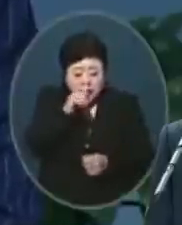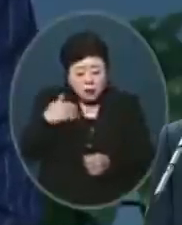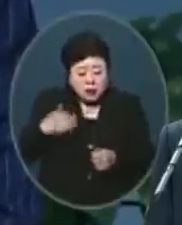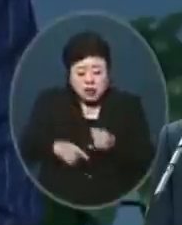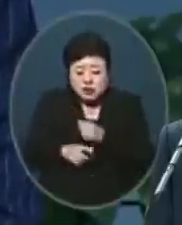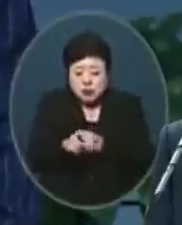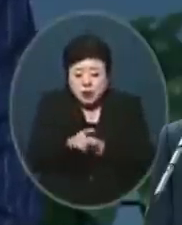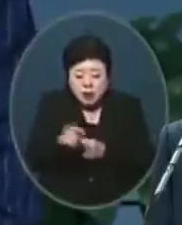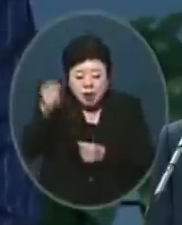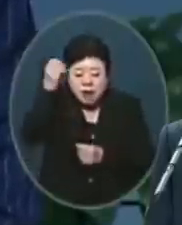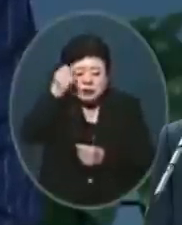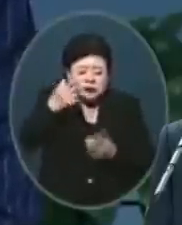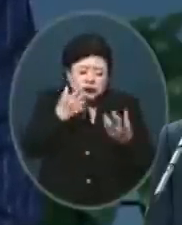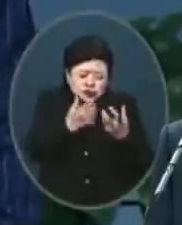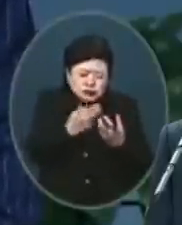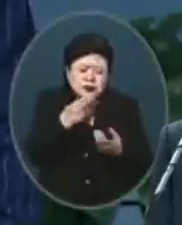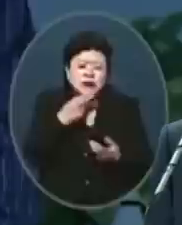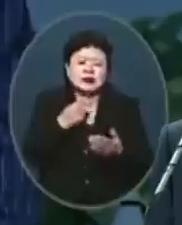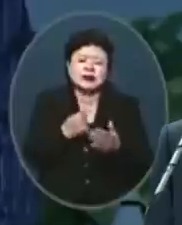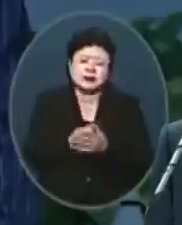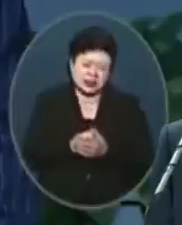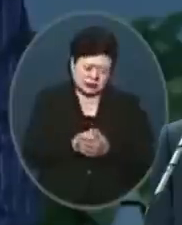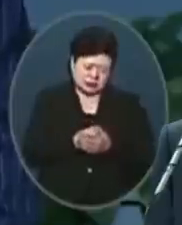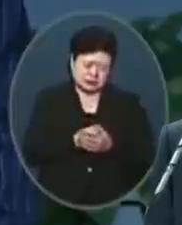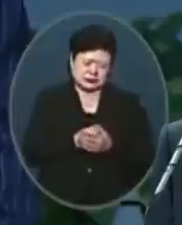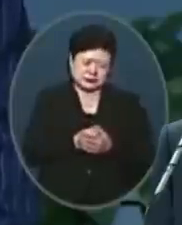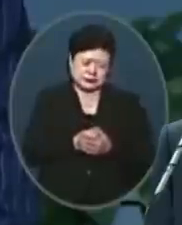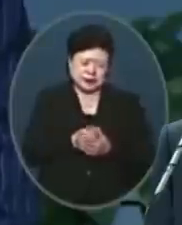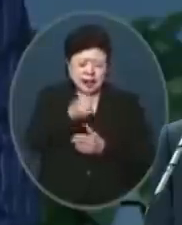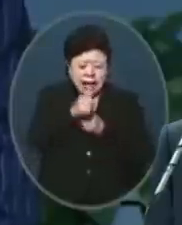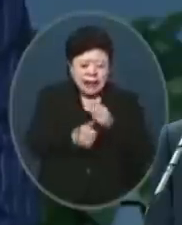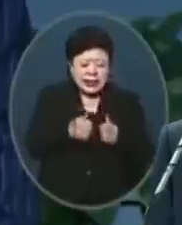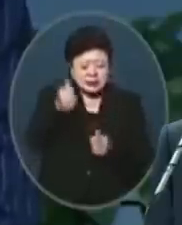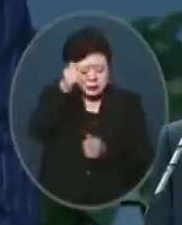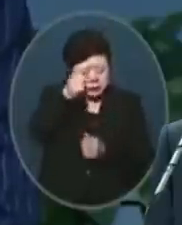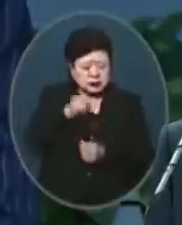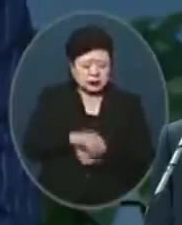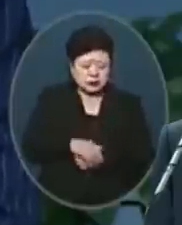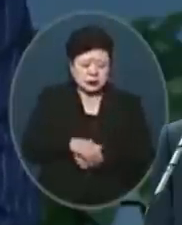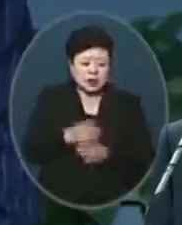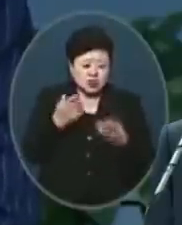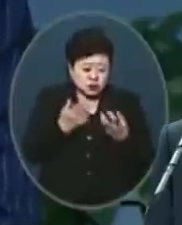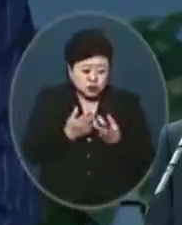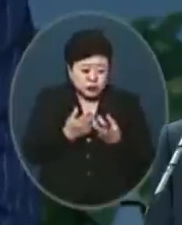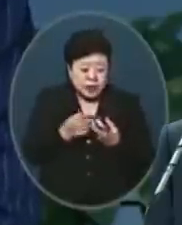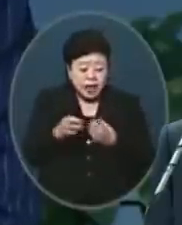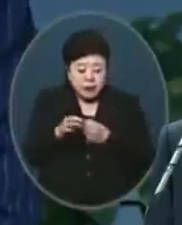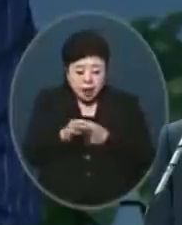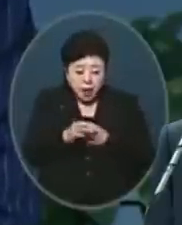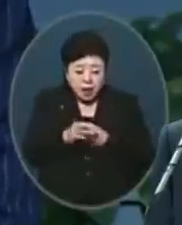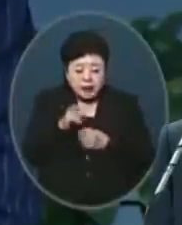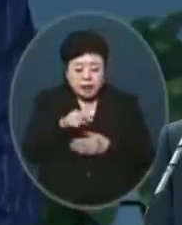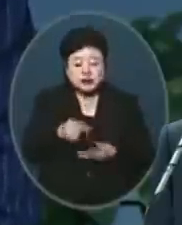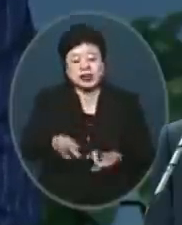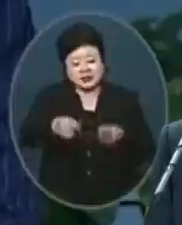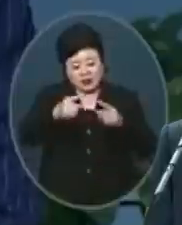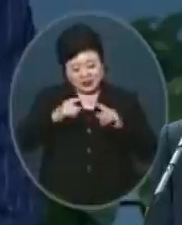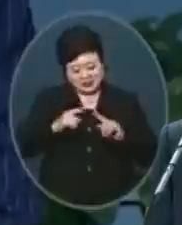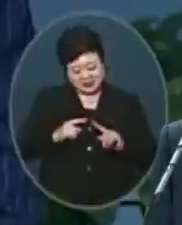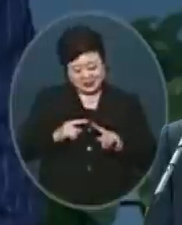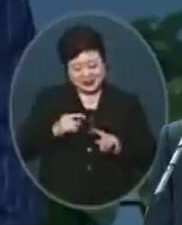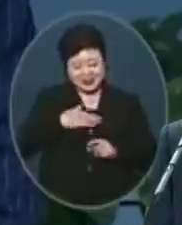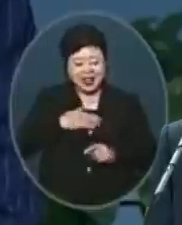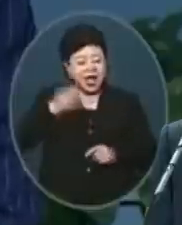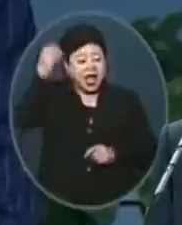모르느냐? 성령 충만하지 않기 때문인 것입니다. 하나님의 성령이 충만하면 내 속에 들어와서